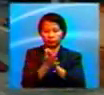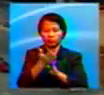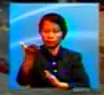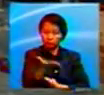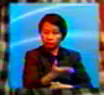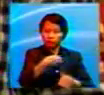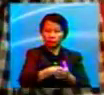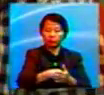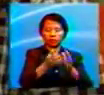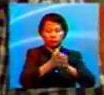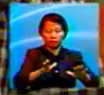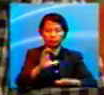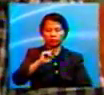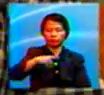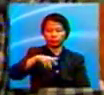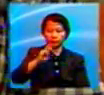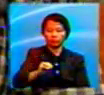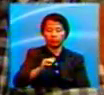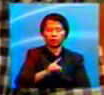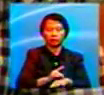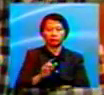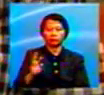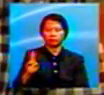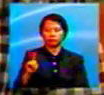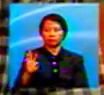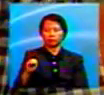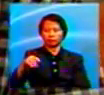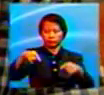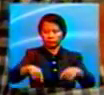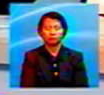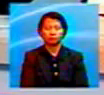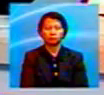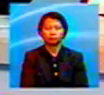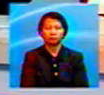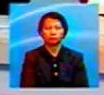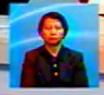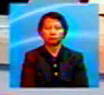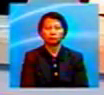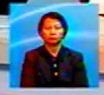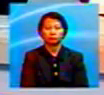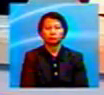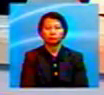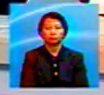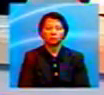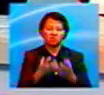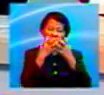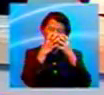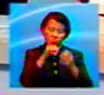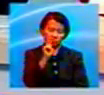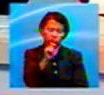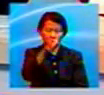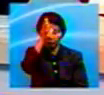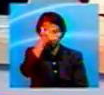tetamu dalam rancangan Selamat Pagi Satu Malaysia di Angkasa Puri. Bertemu kembali. Berang ditegur bapa